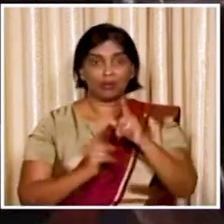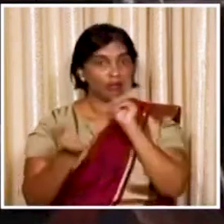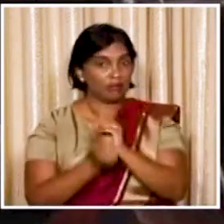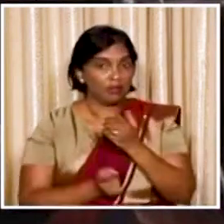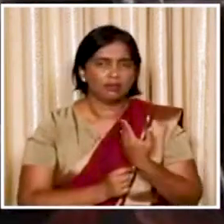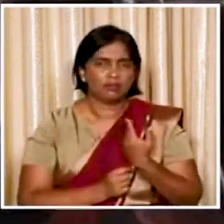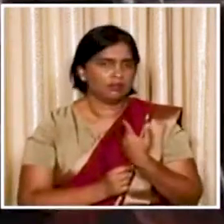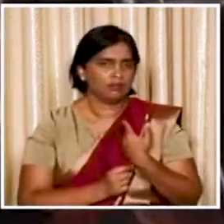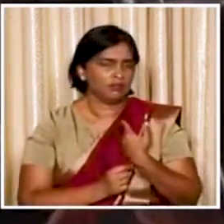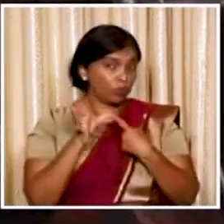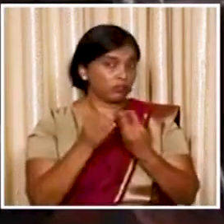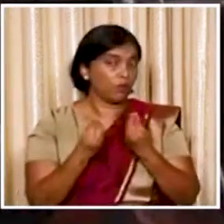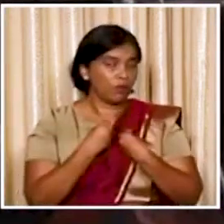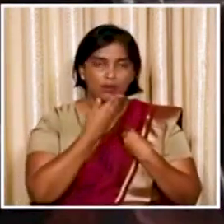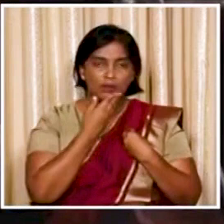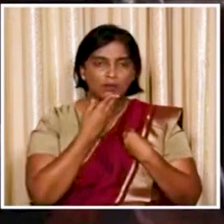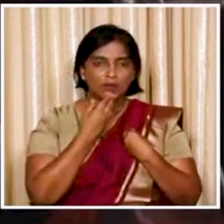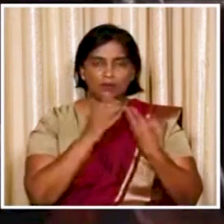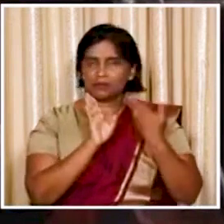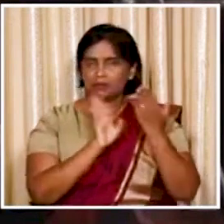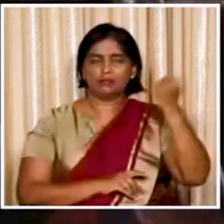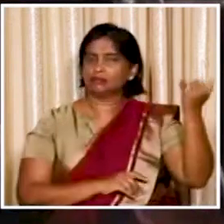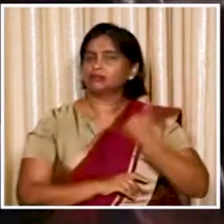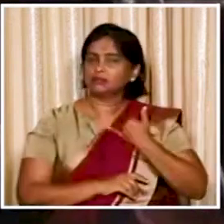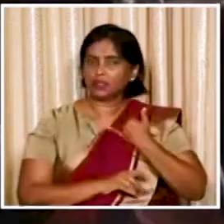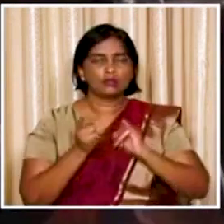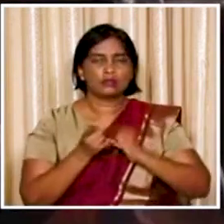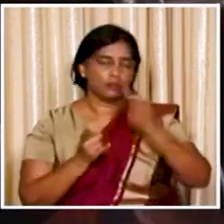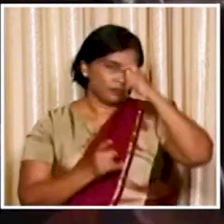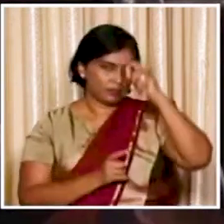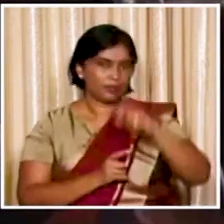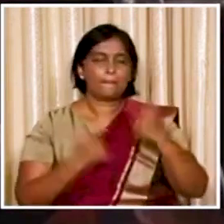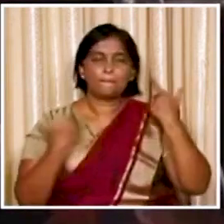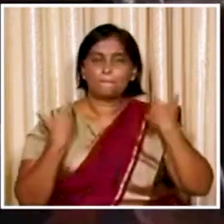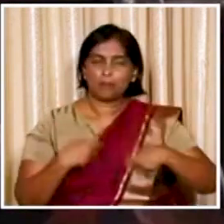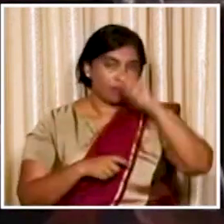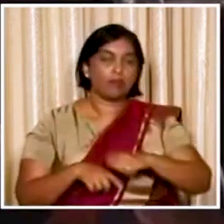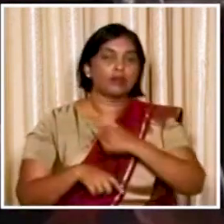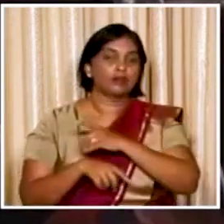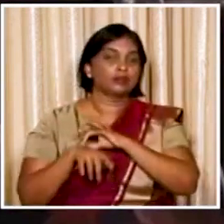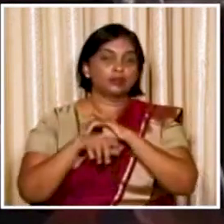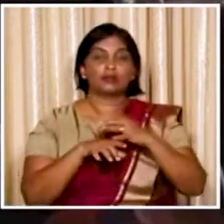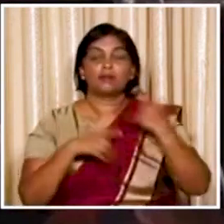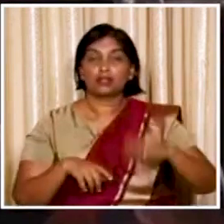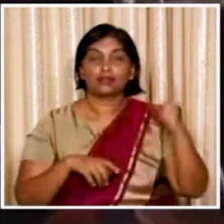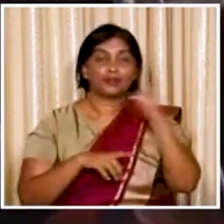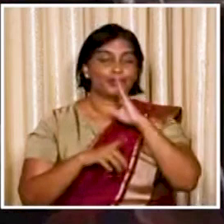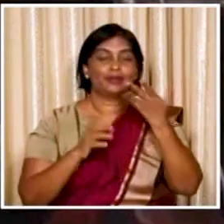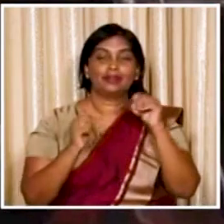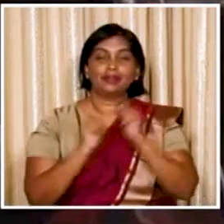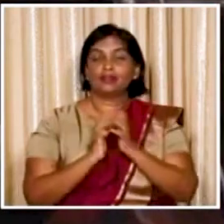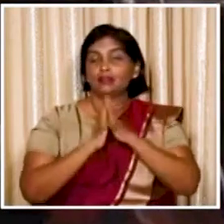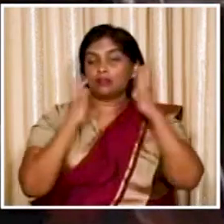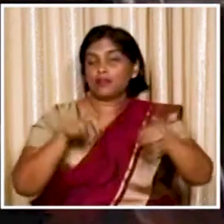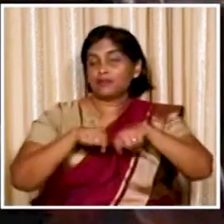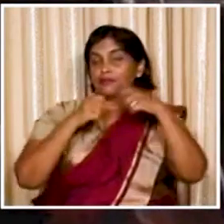පුළුවන්ද? මේවට අපට උත්තර අවශ්‍යයි. මට පහුගිය පෙරේදා කතා කරා පොග්ගල අපේ මහින්ද රාජපක්ෂ මහත්තයා ගෙනහිල්ලා මහින්ද සුළඟ තියන්න වැඩියෙන්ම